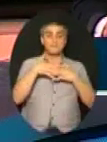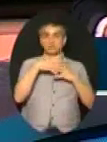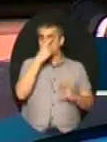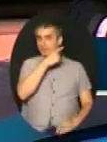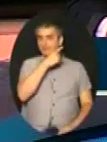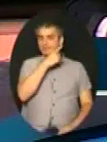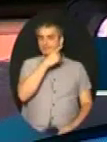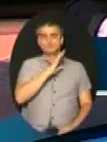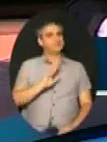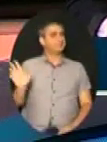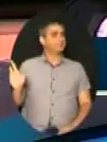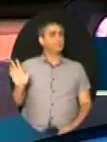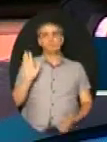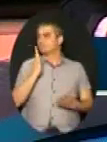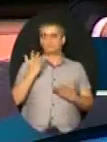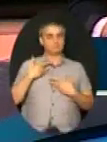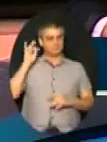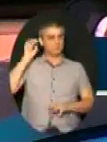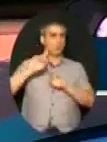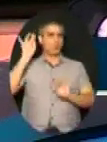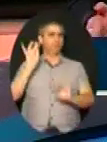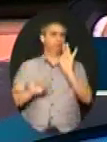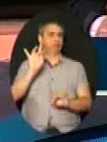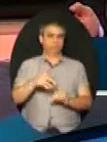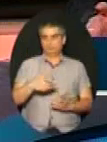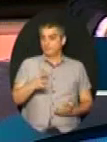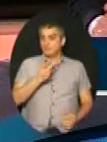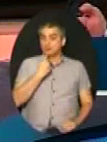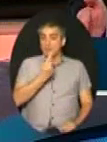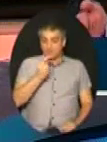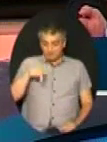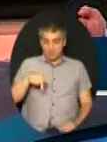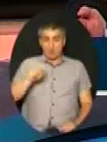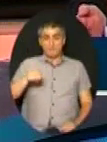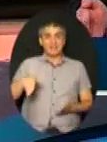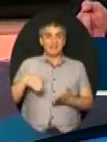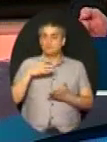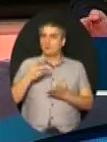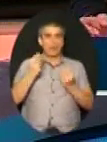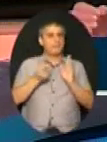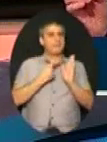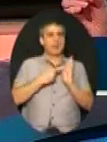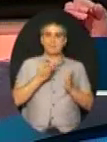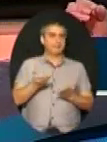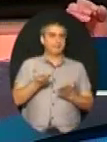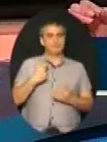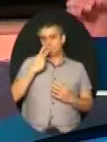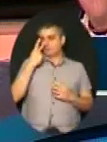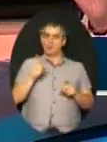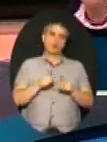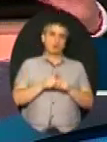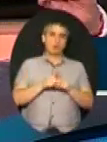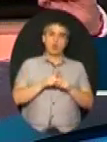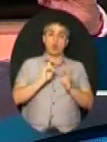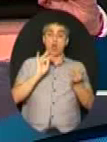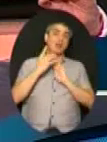הברית, זה היה זוכה להוקעה. דברים בכלל שנאמרים אצלנו בכנסת, המון פעמים נראים כמו